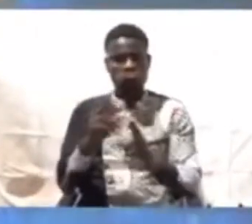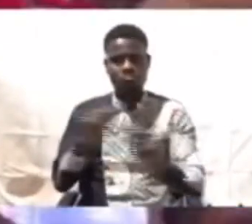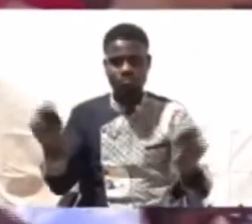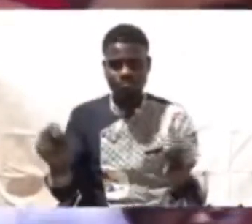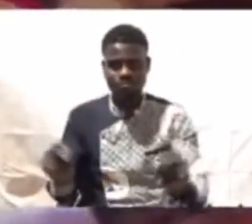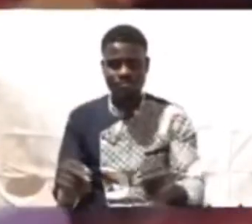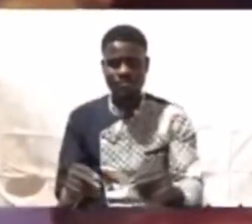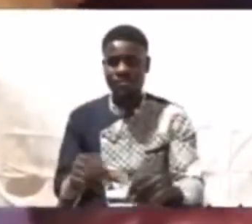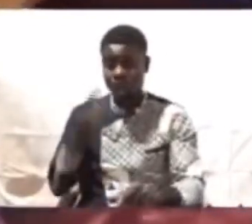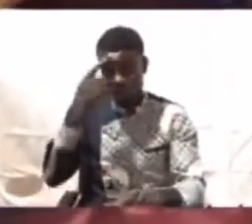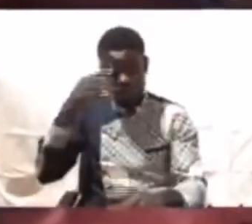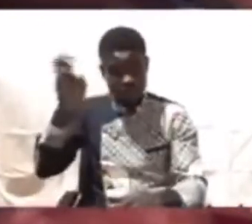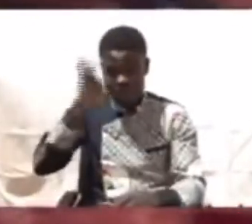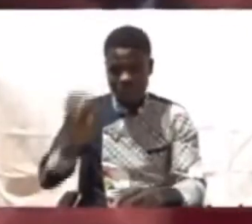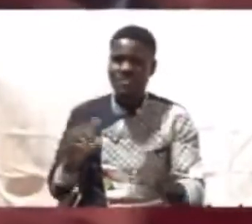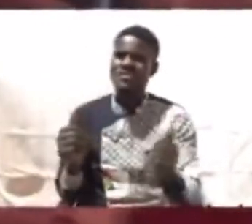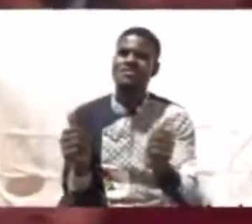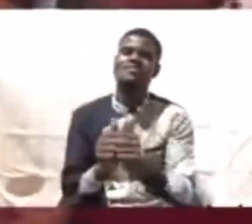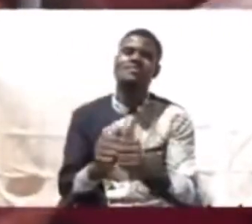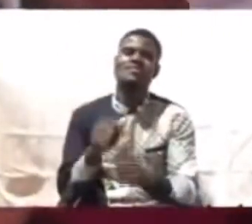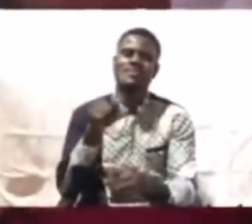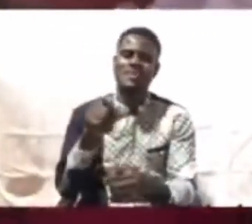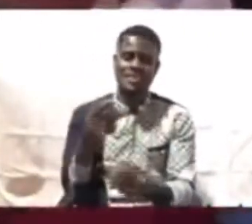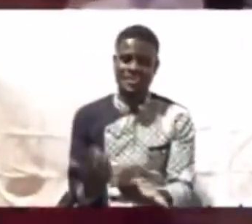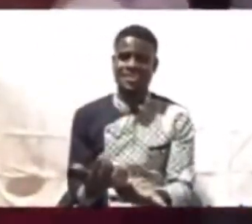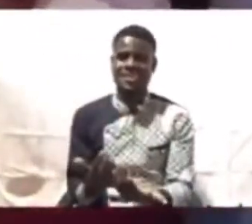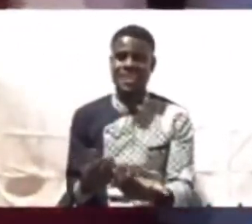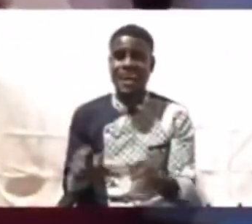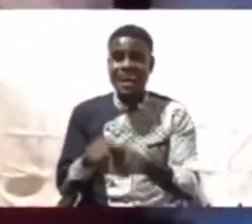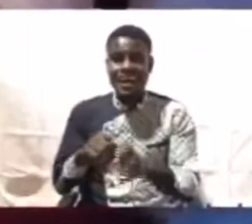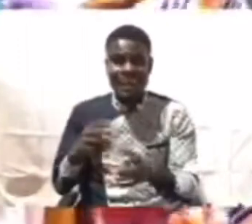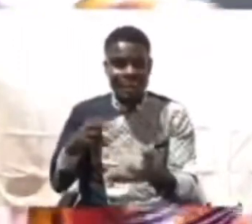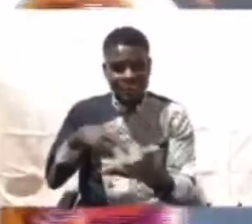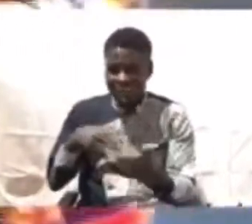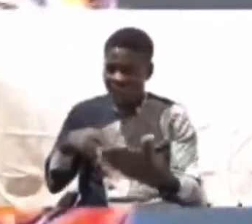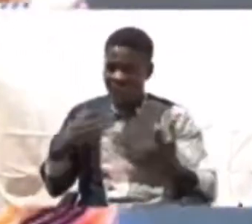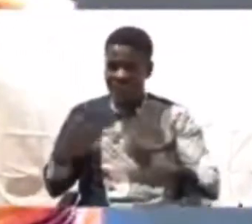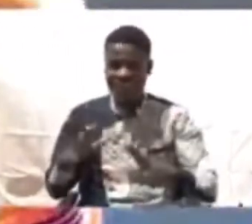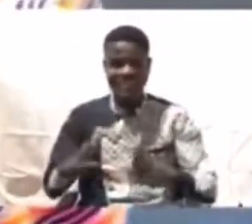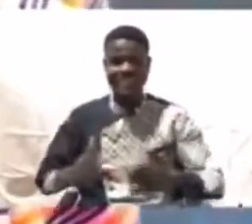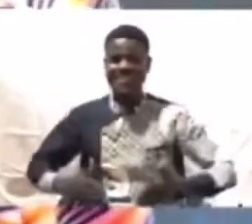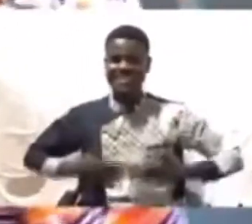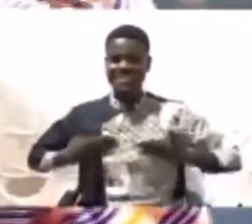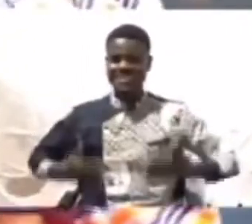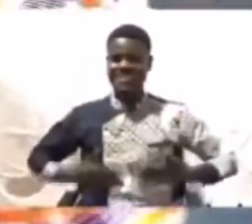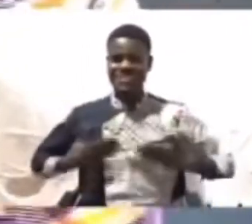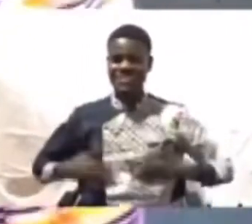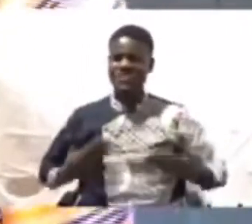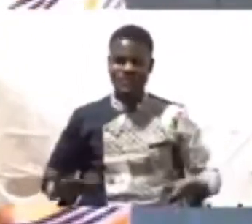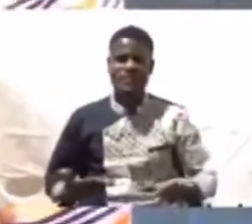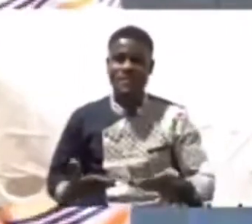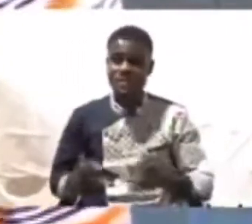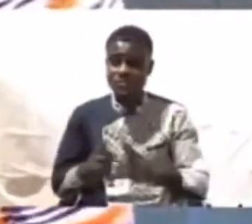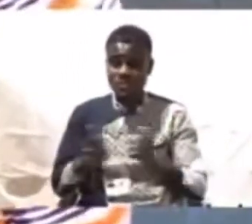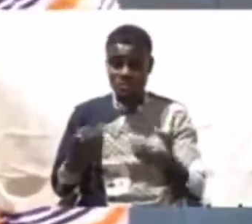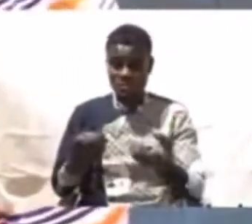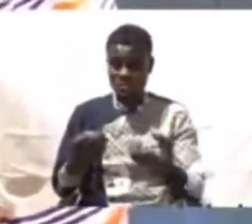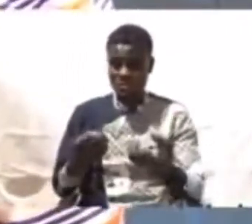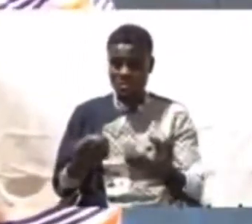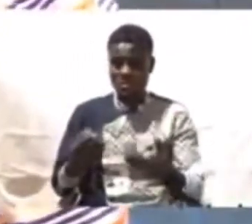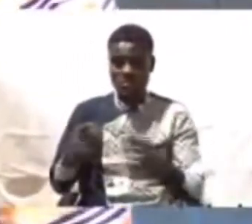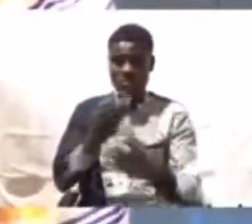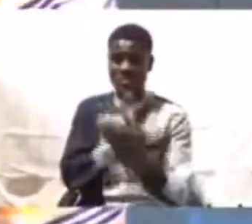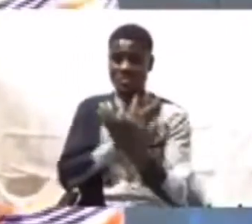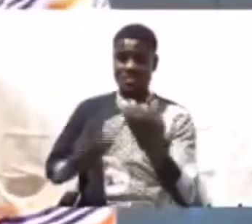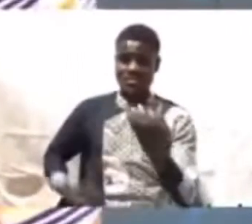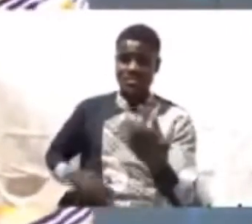enti ndemiti mitimu meti yanyimfo yatiwo anase ndro 40 ona mebeka yesu asama. I'm proud to say Jesus